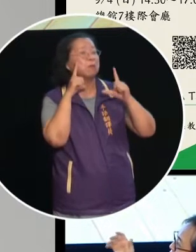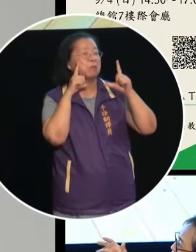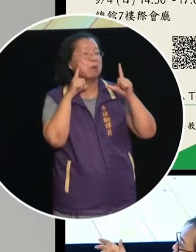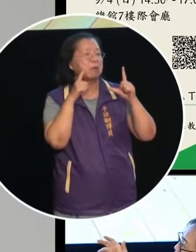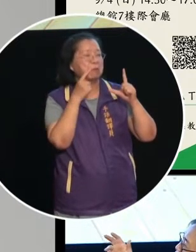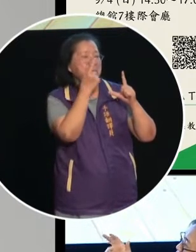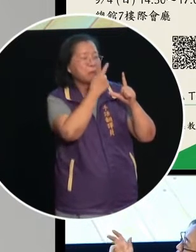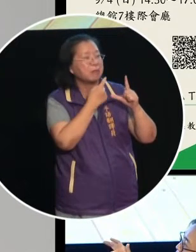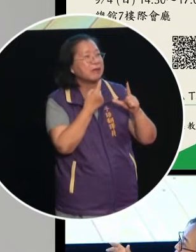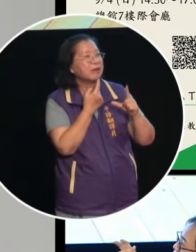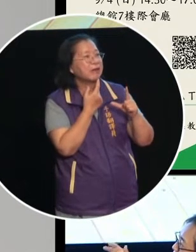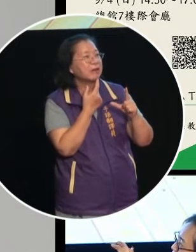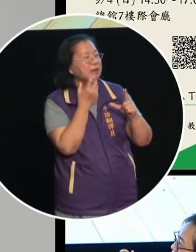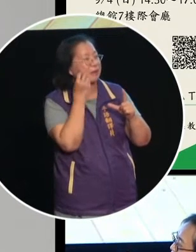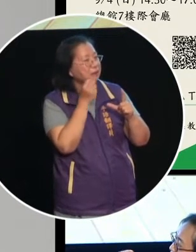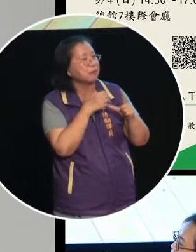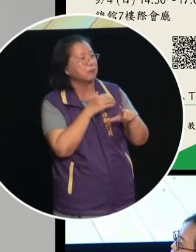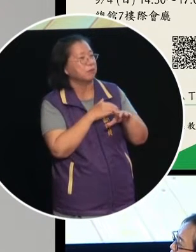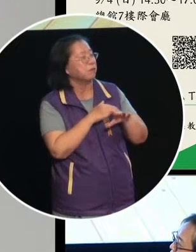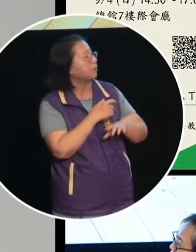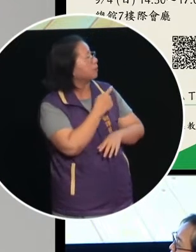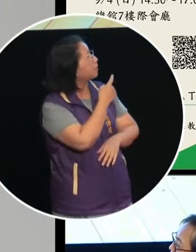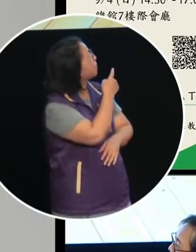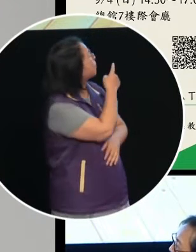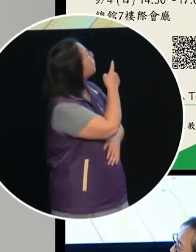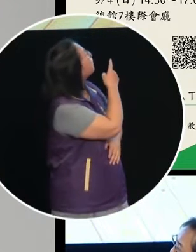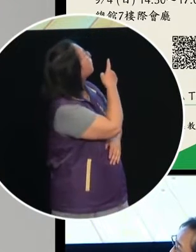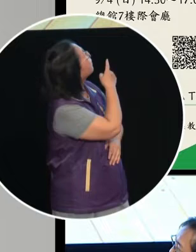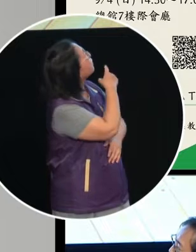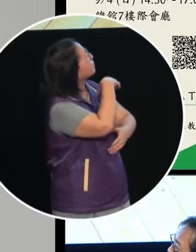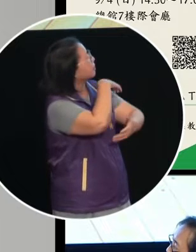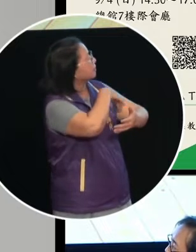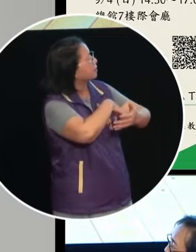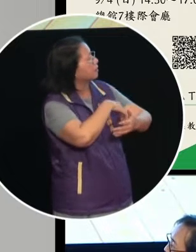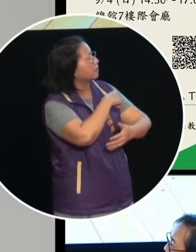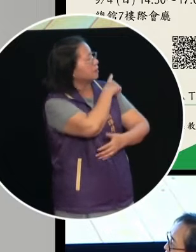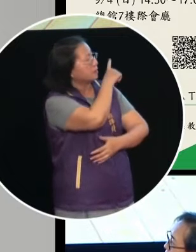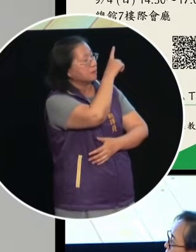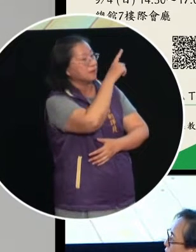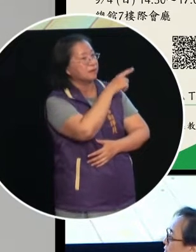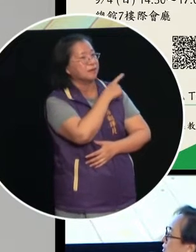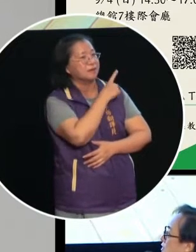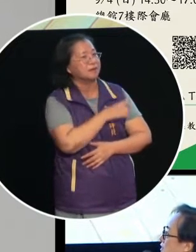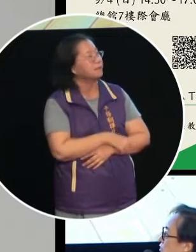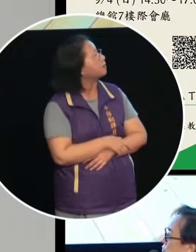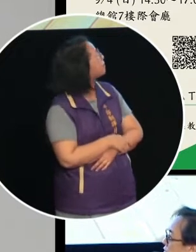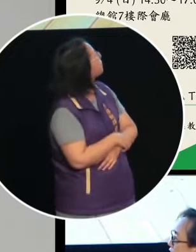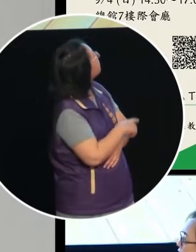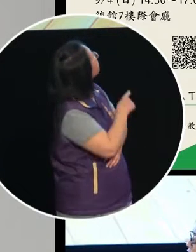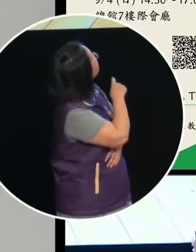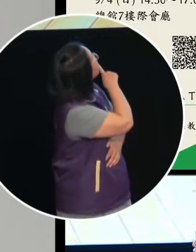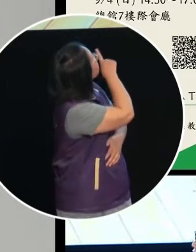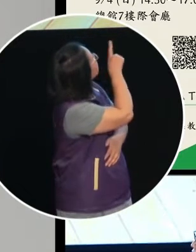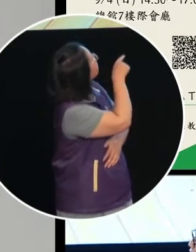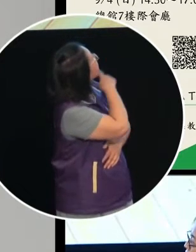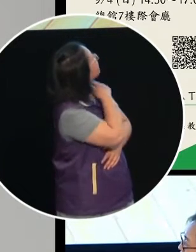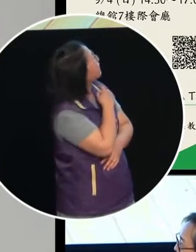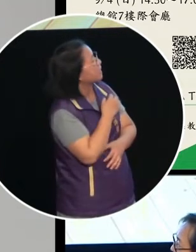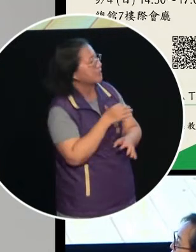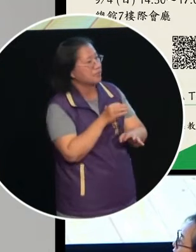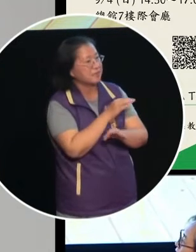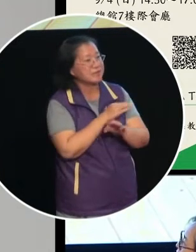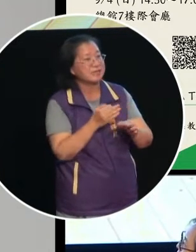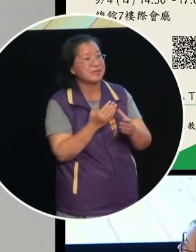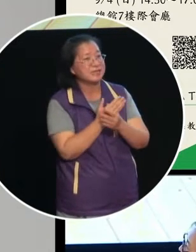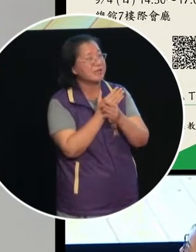那么对松野是官方长官，他留任，然后西村先生是从阁外到现在做经济产业大